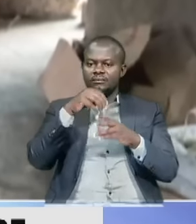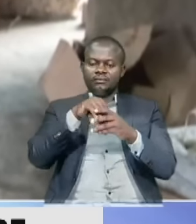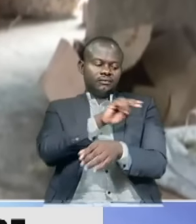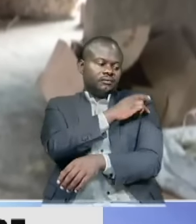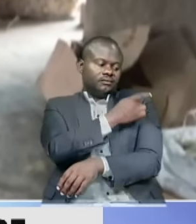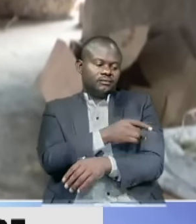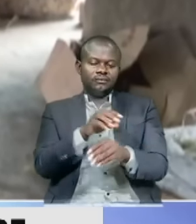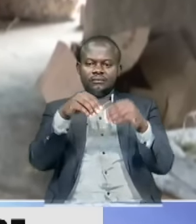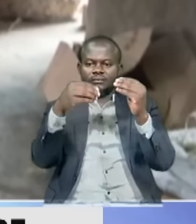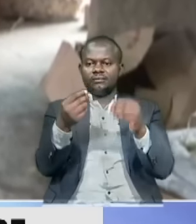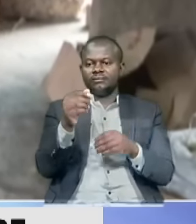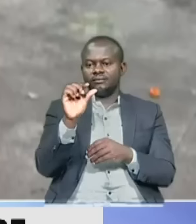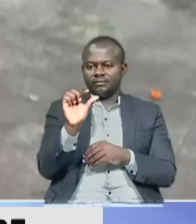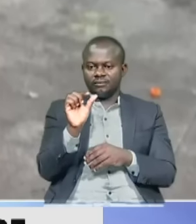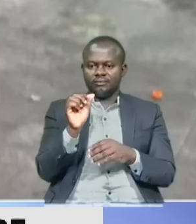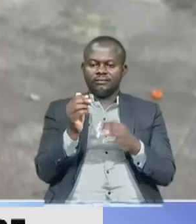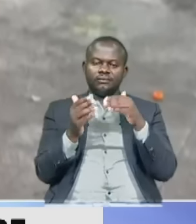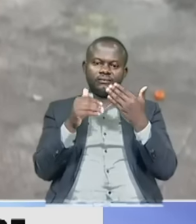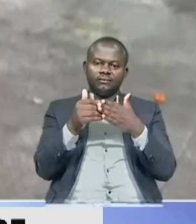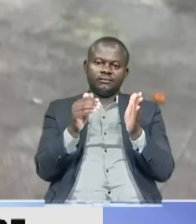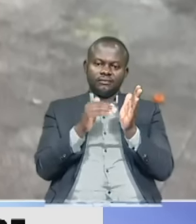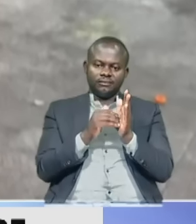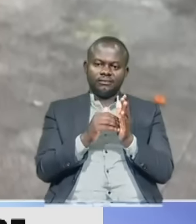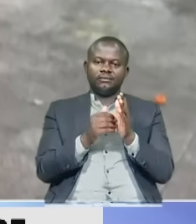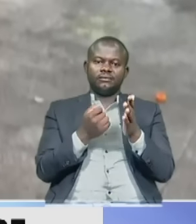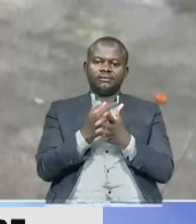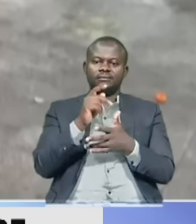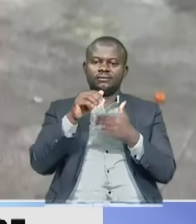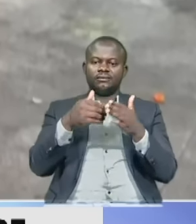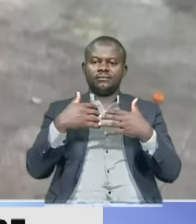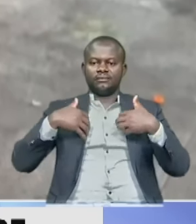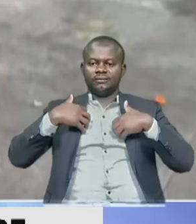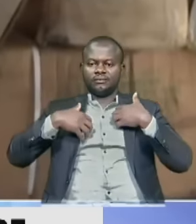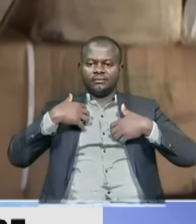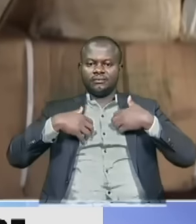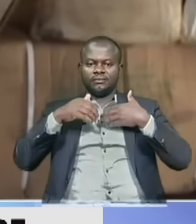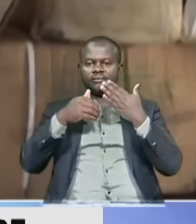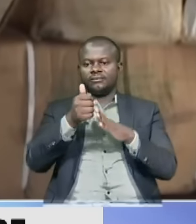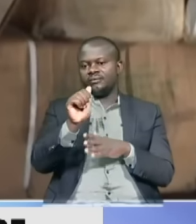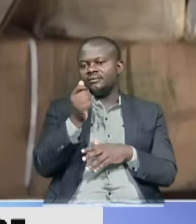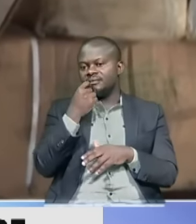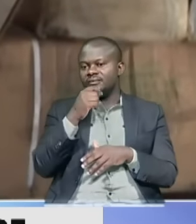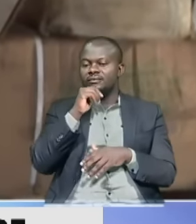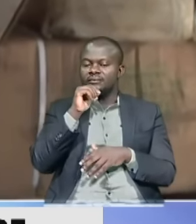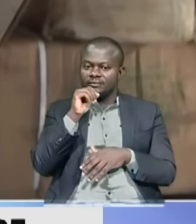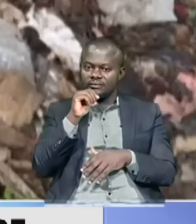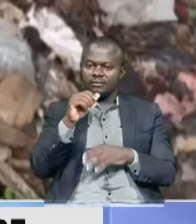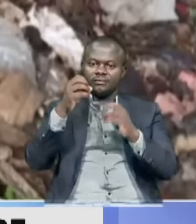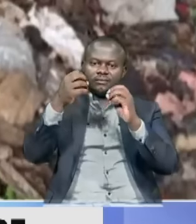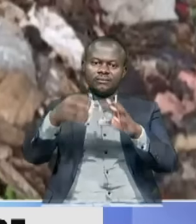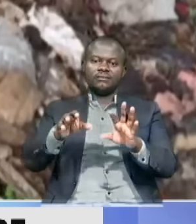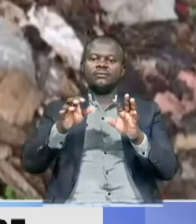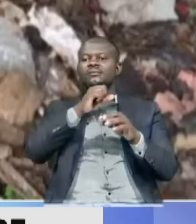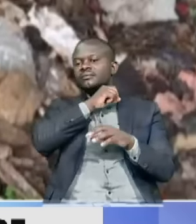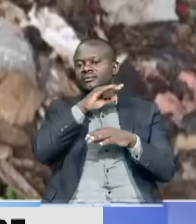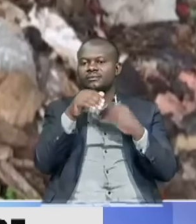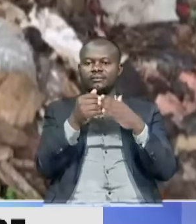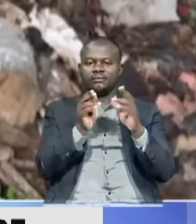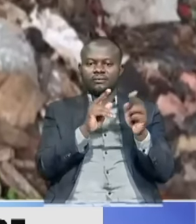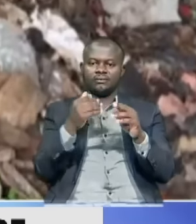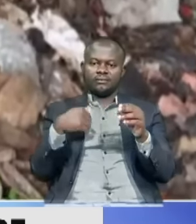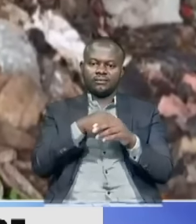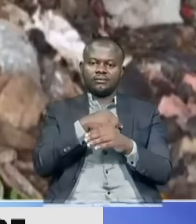bakabaha amafaranga make wenda ariko bituma abantu bagira ubushake bwo kuba iyo miti batayita mu myanda isanzwe